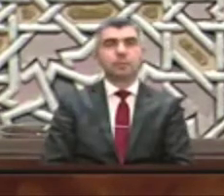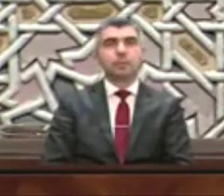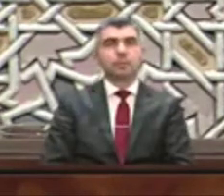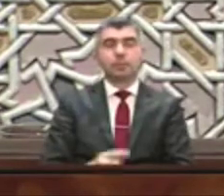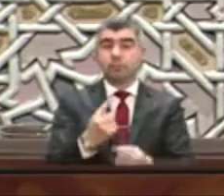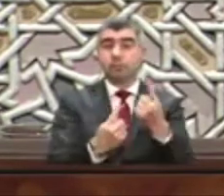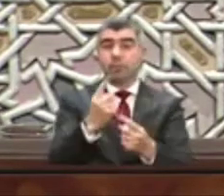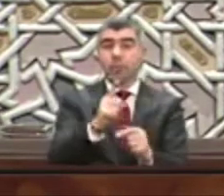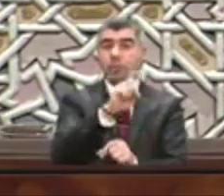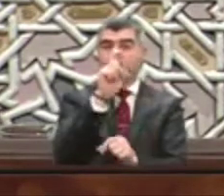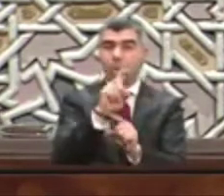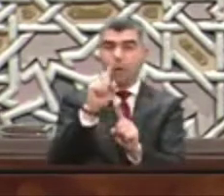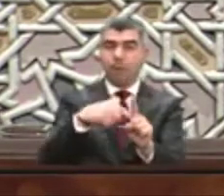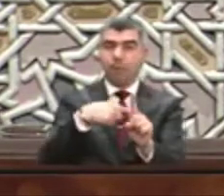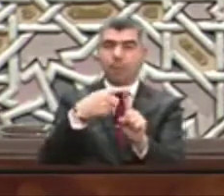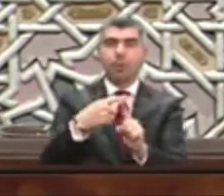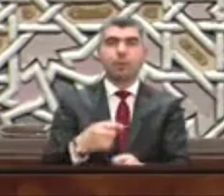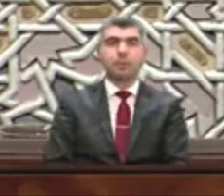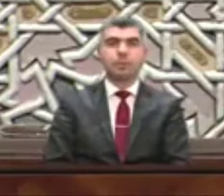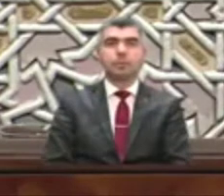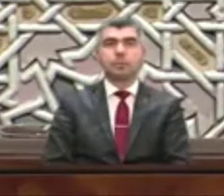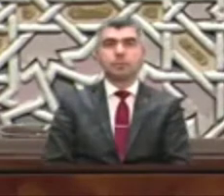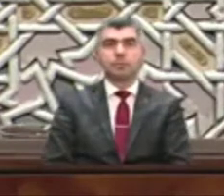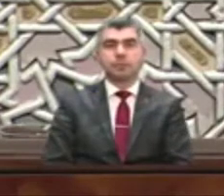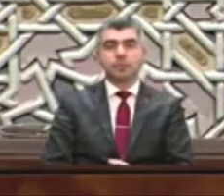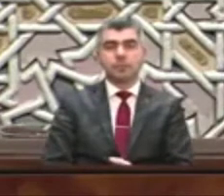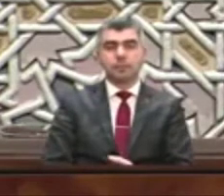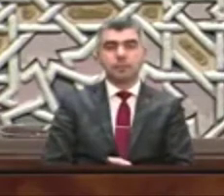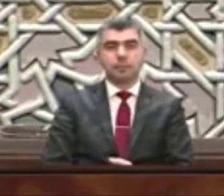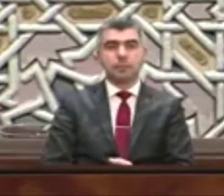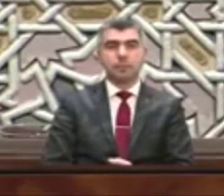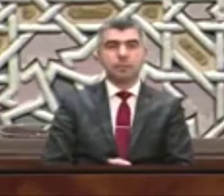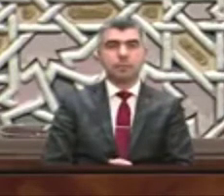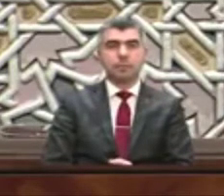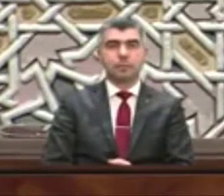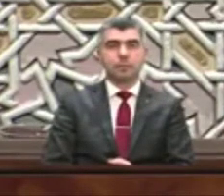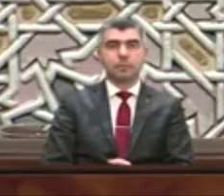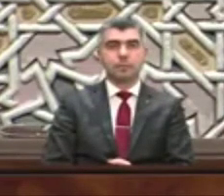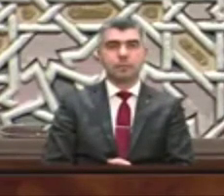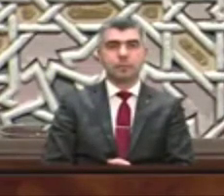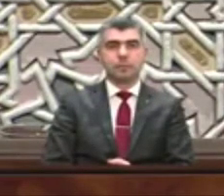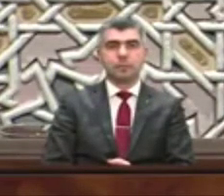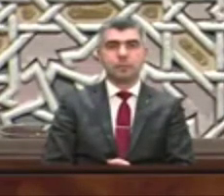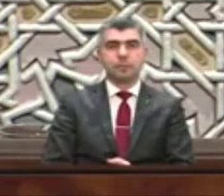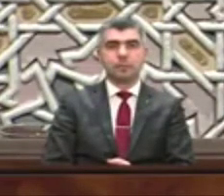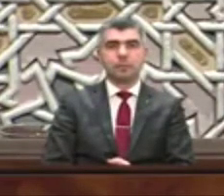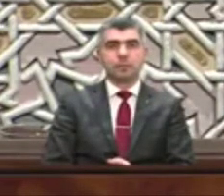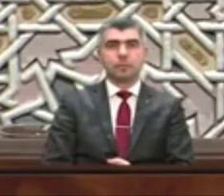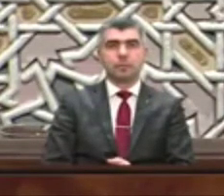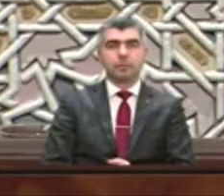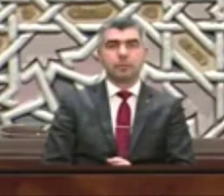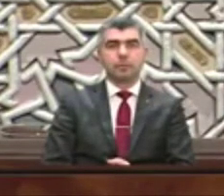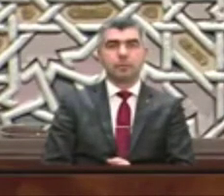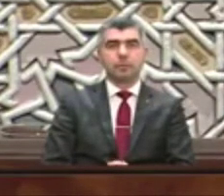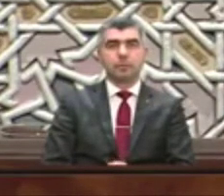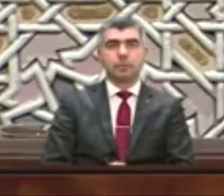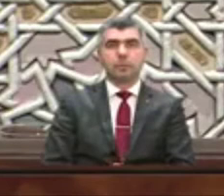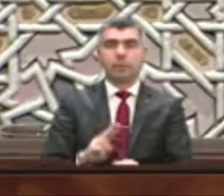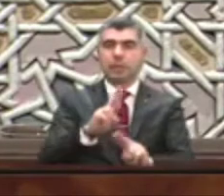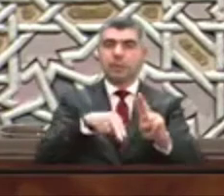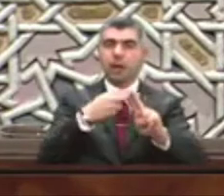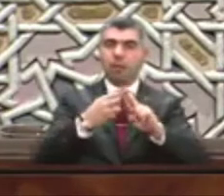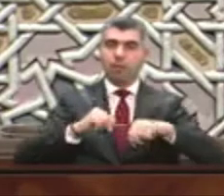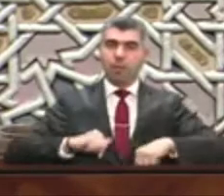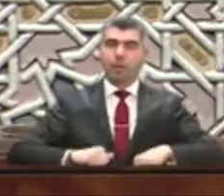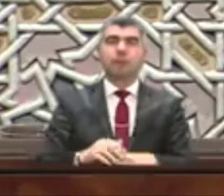تعقيبات إضافية في الموضوع؟ هل هناك من تعقيب إضافي في دائما في الموضوع؟ لا يبدو. لكم الكلمة سيد